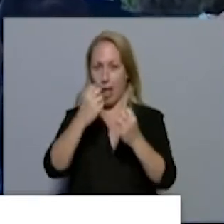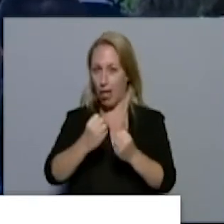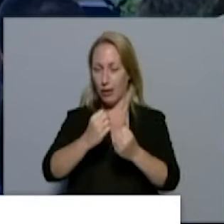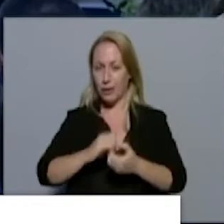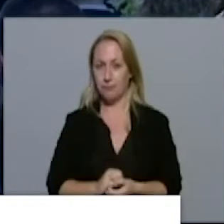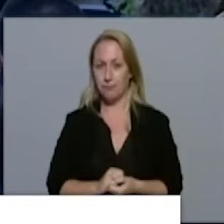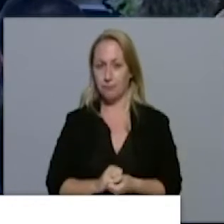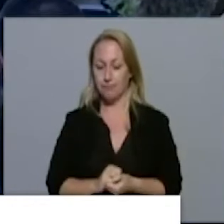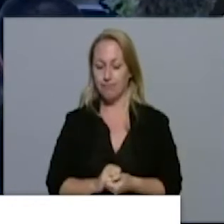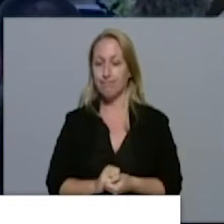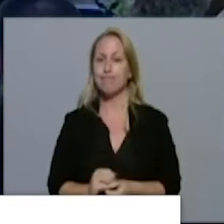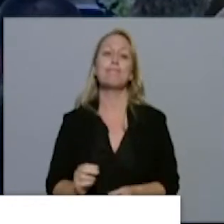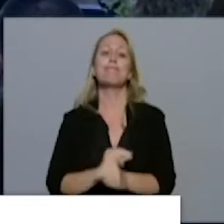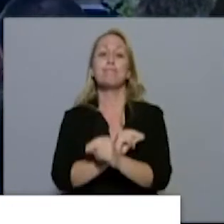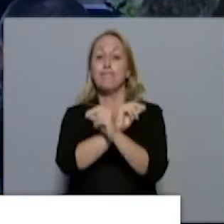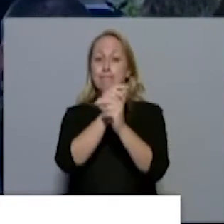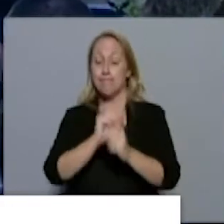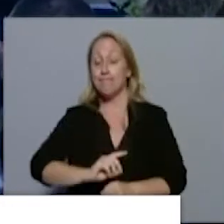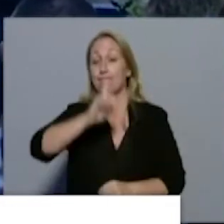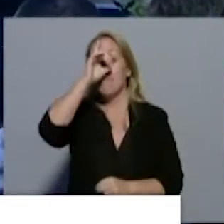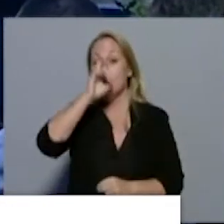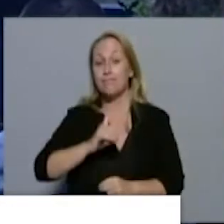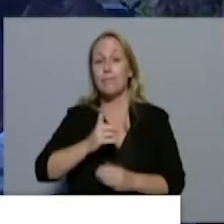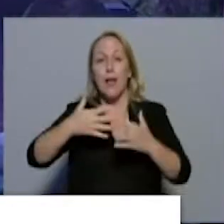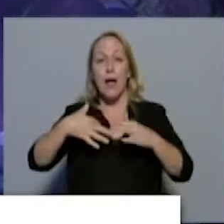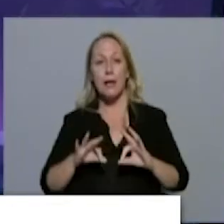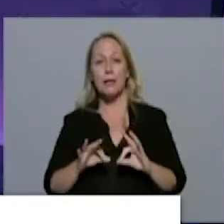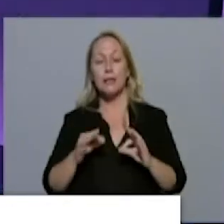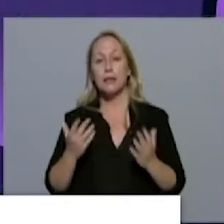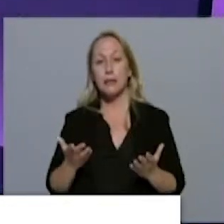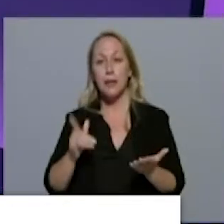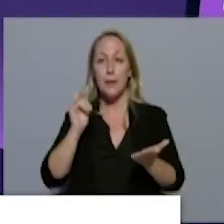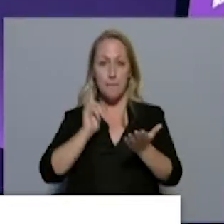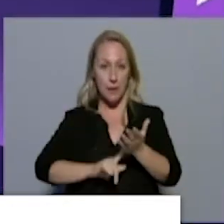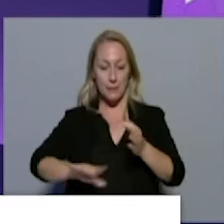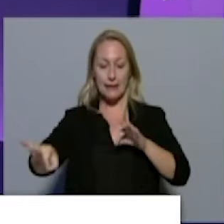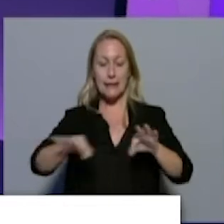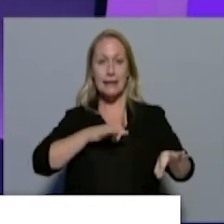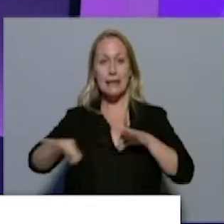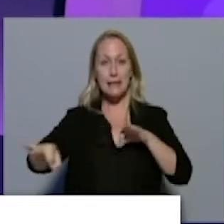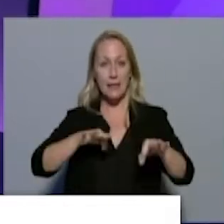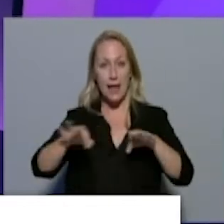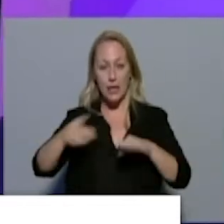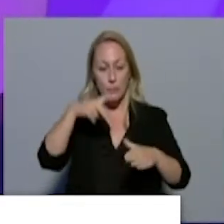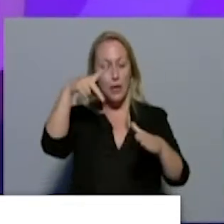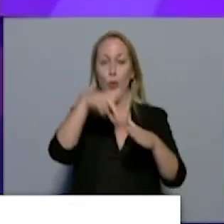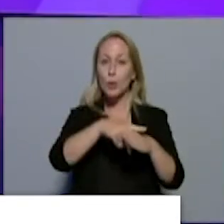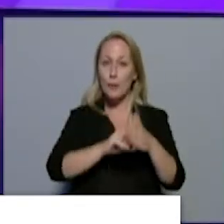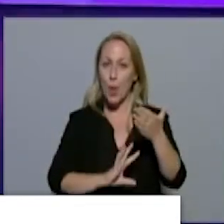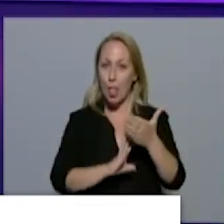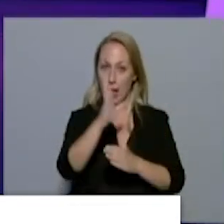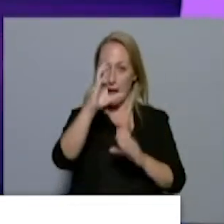Είναι επομένως αναγκαίο, πρώτα απ' όλα, να σχεδιαστεί η κατεύθυνση των πόρων του Ταμείου εκ νέου,